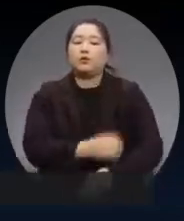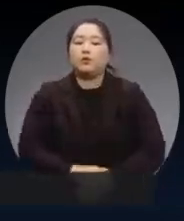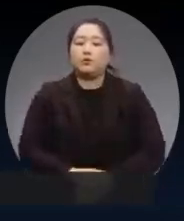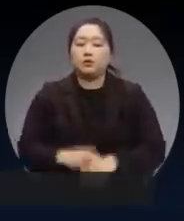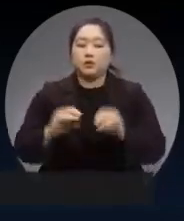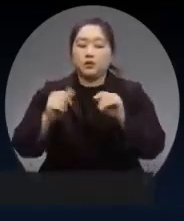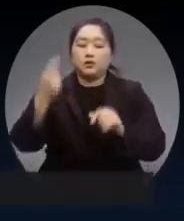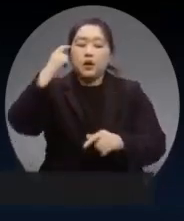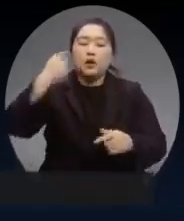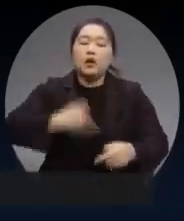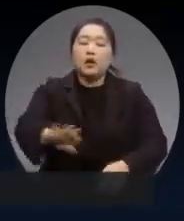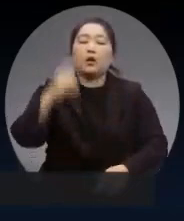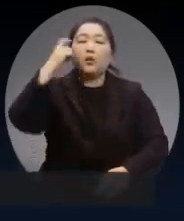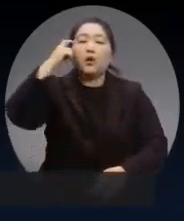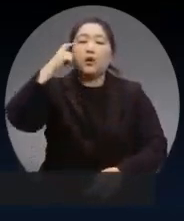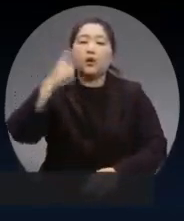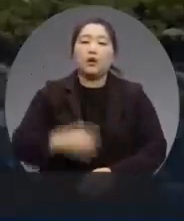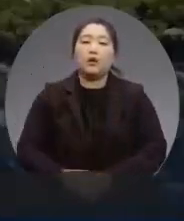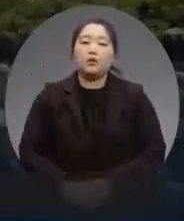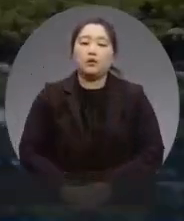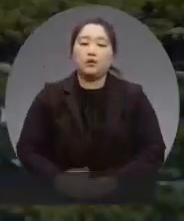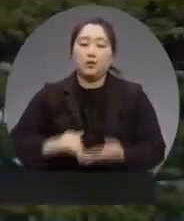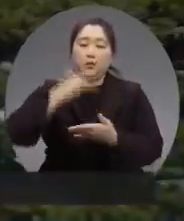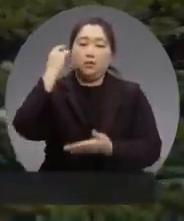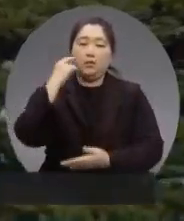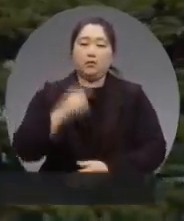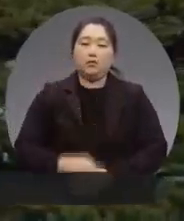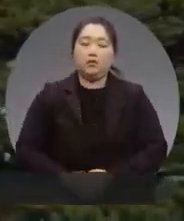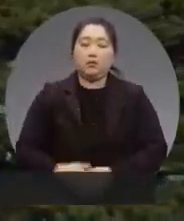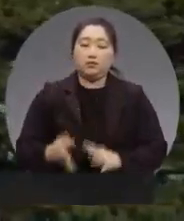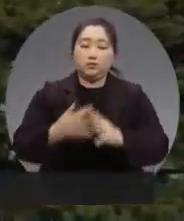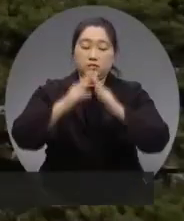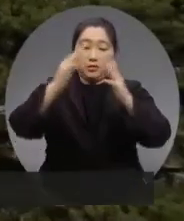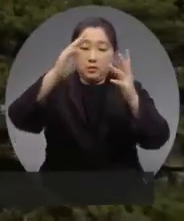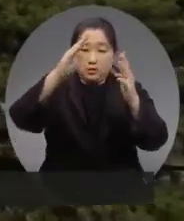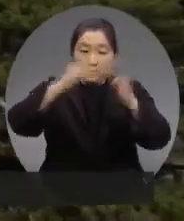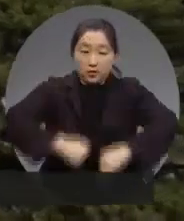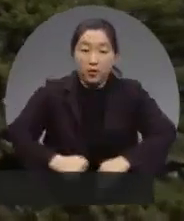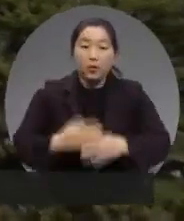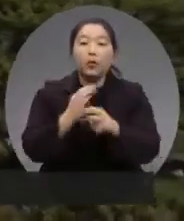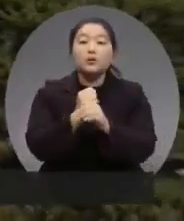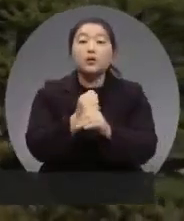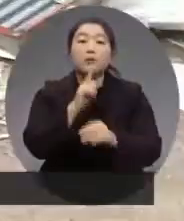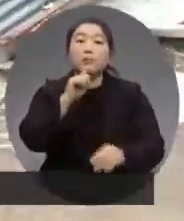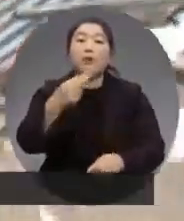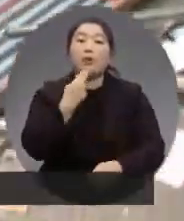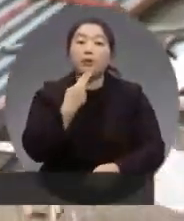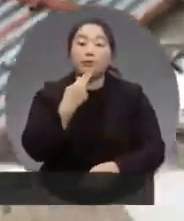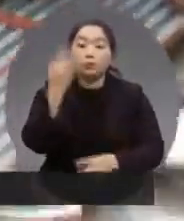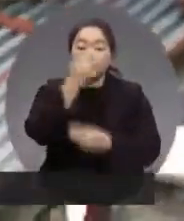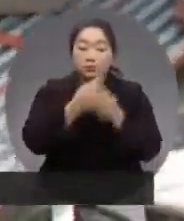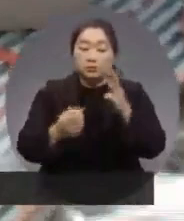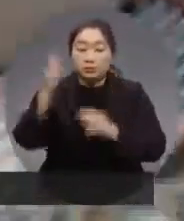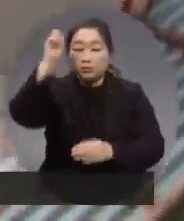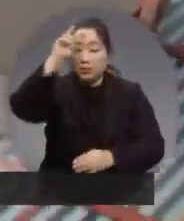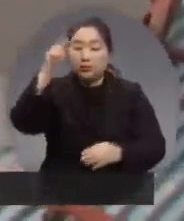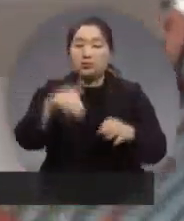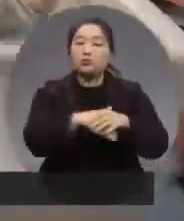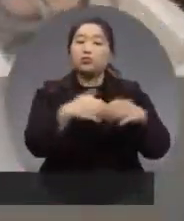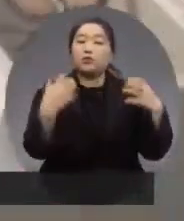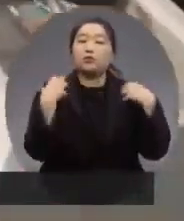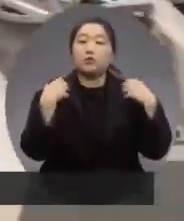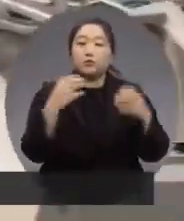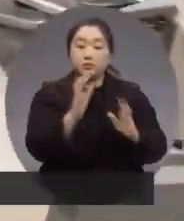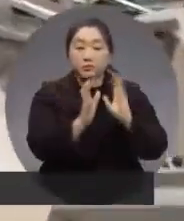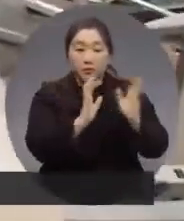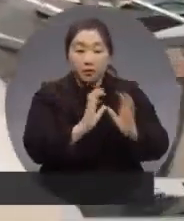이것도. 우리 땅에서 왜 못 나가요, 우리가. 구조물 철거 시점을 못 박지 않았던 청주시는 돌연 문화재청과의 협의가